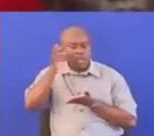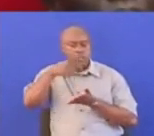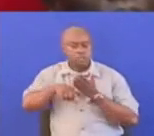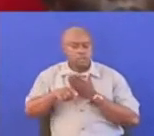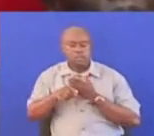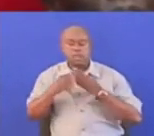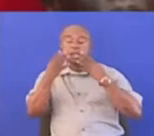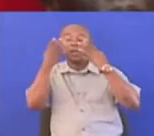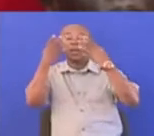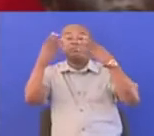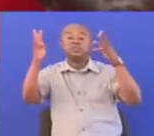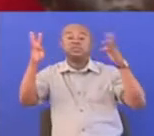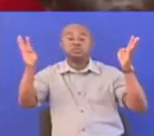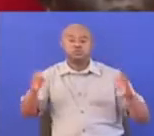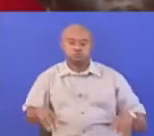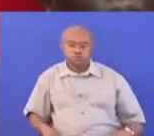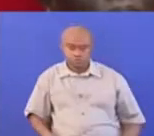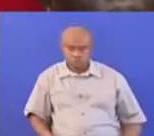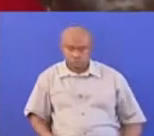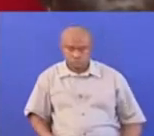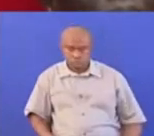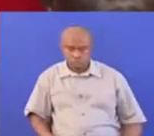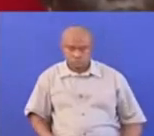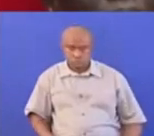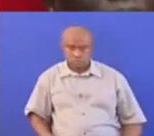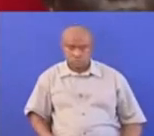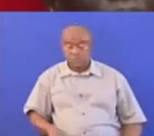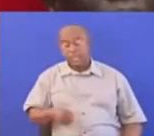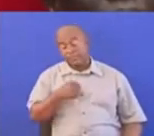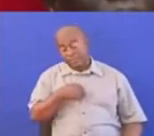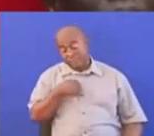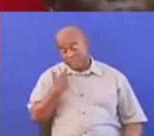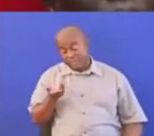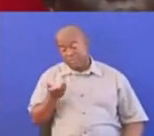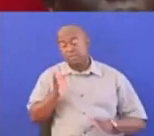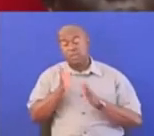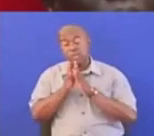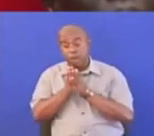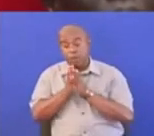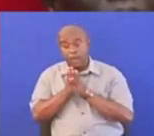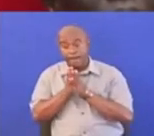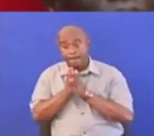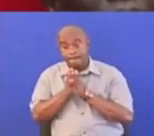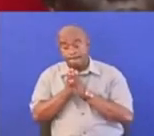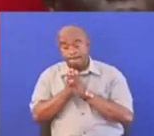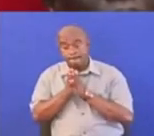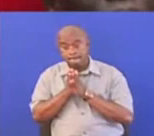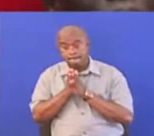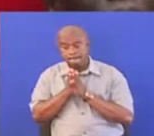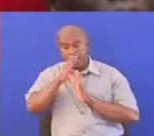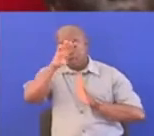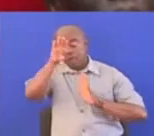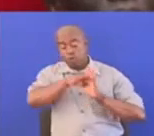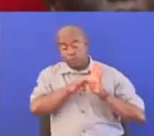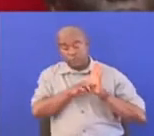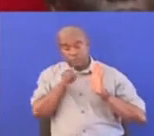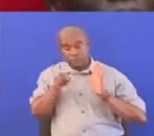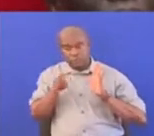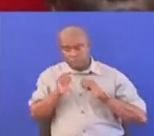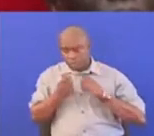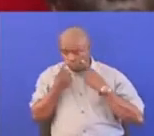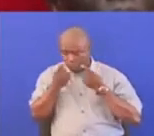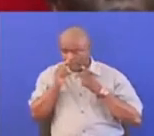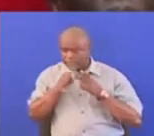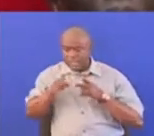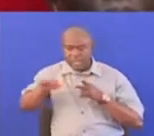misitu. Mimi wito wangu tu hapa mheshimiwa spika ni kwamba utaratibu huu uangaliwe pia